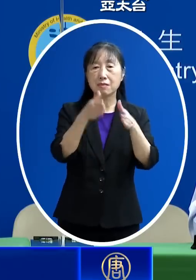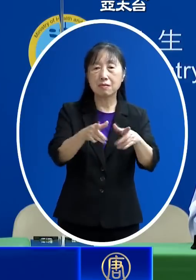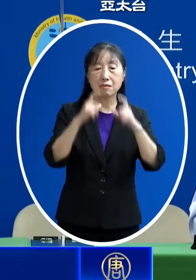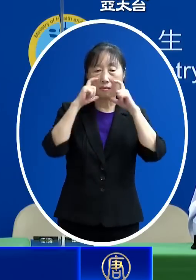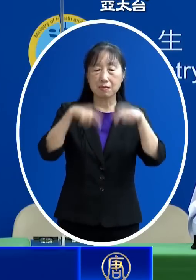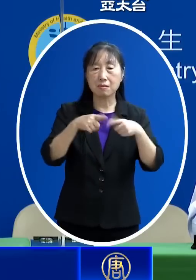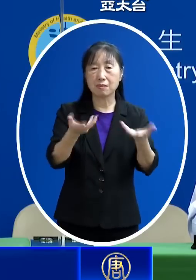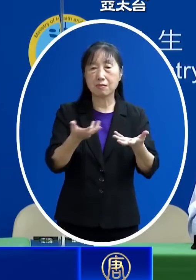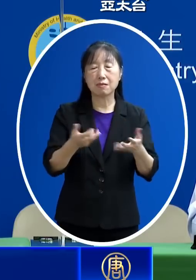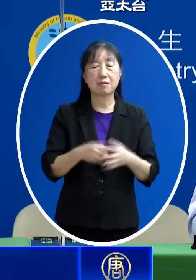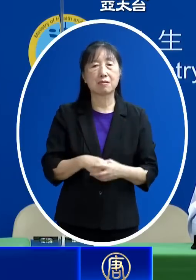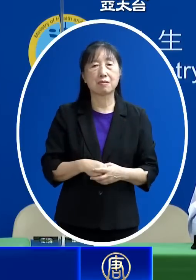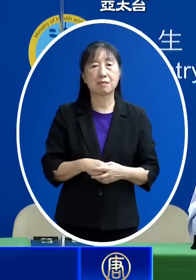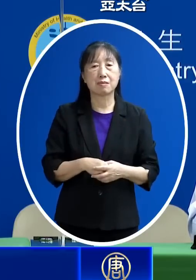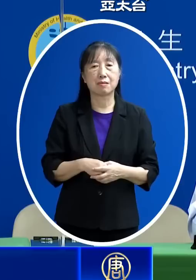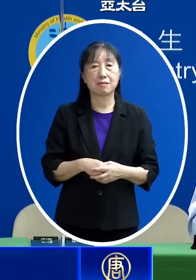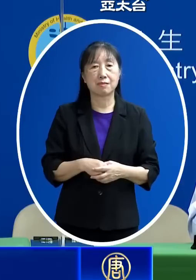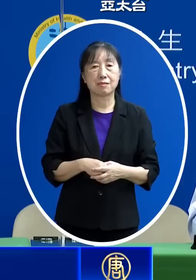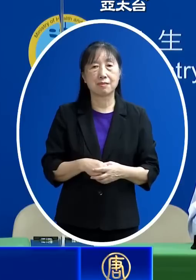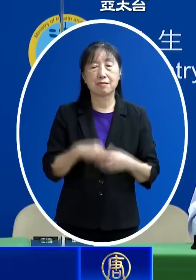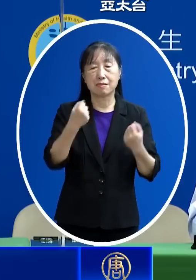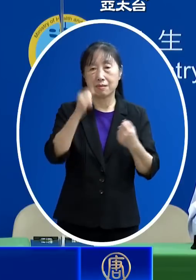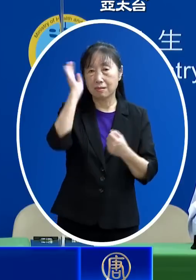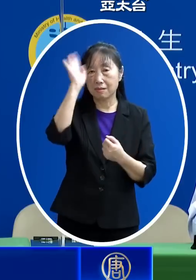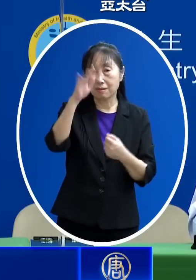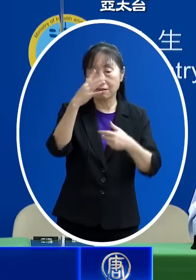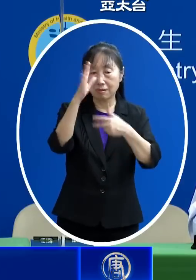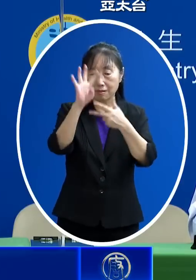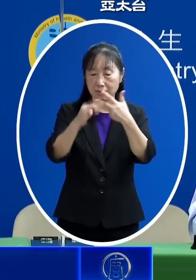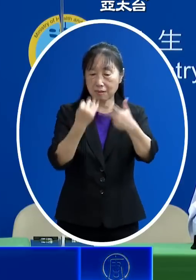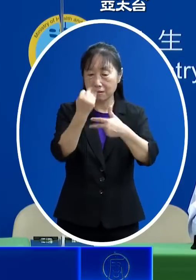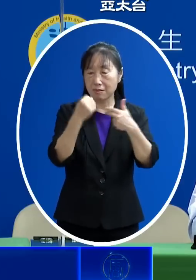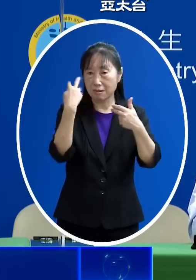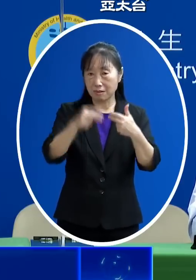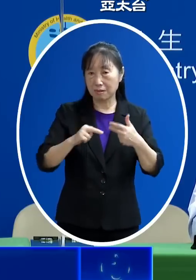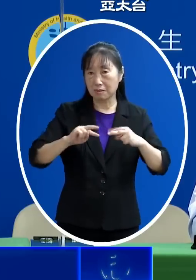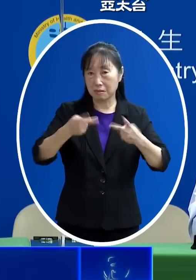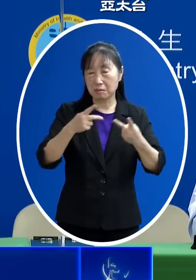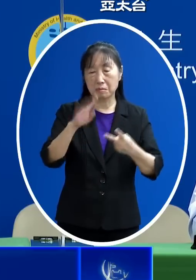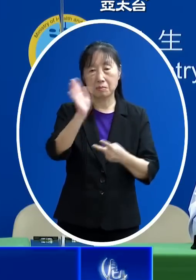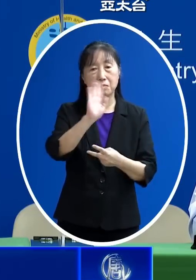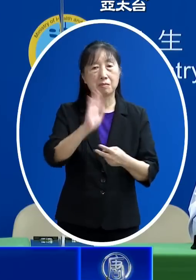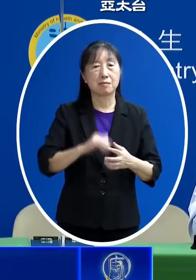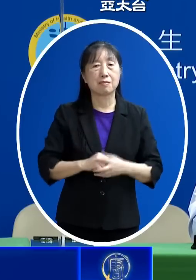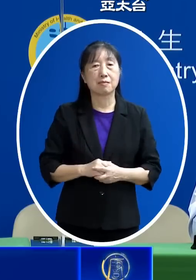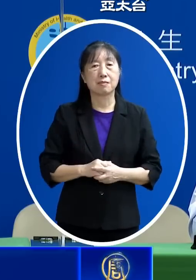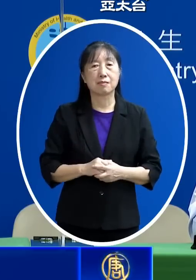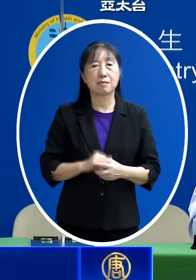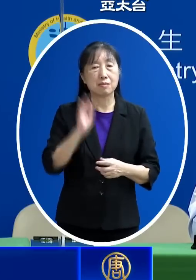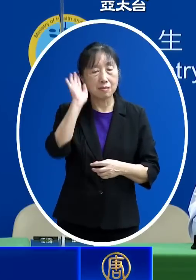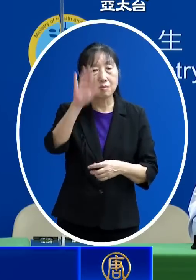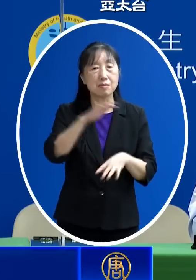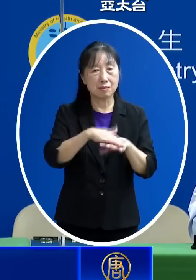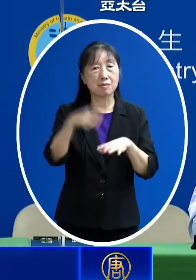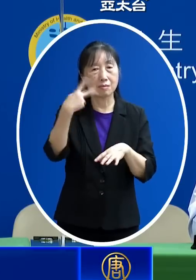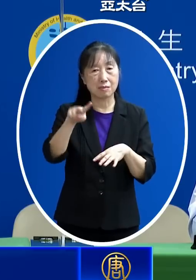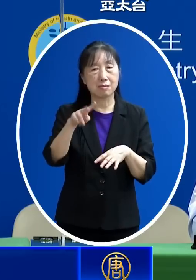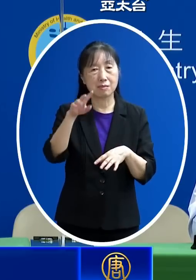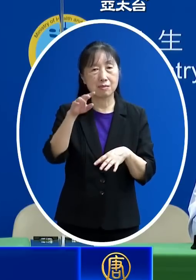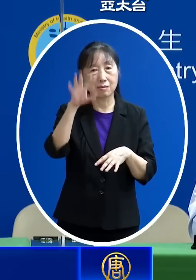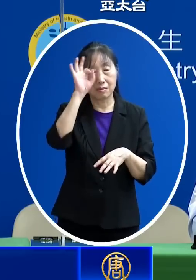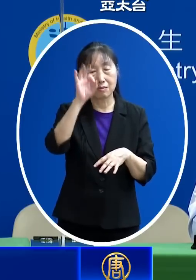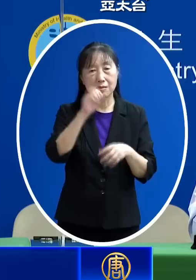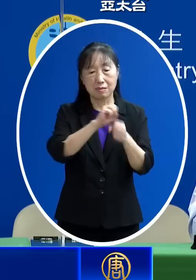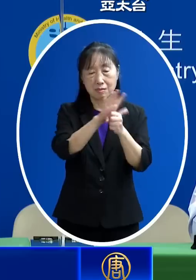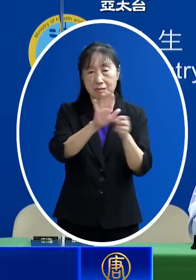这个部分在这个未来几周做比较大规模的一个调整，那后续会再看整个疫情的